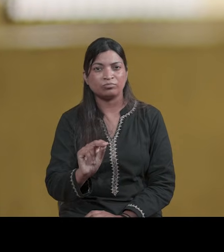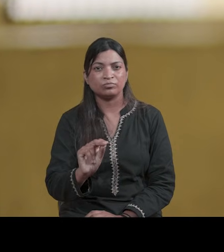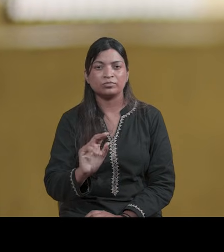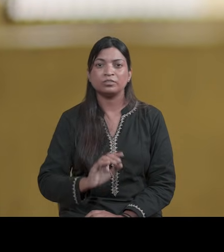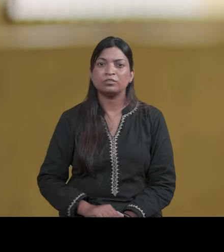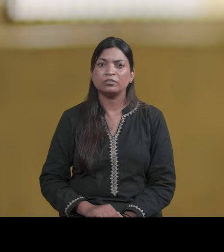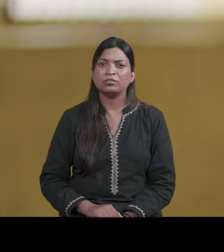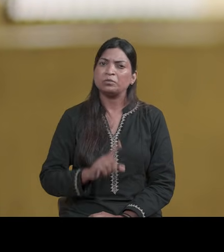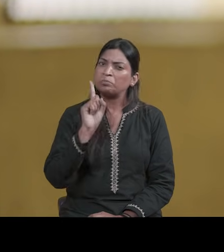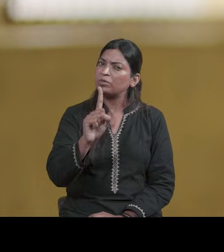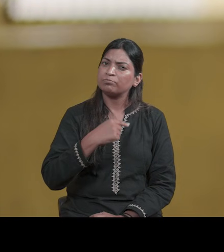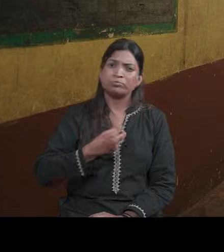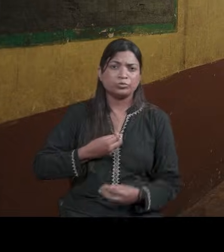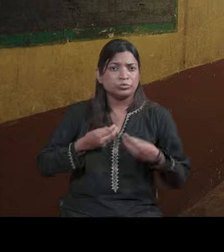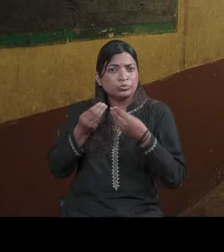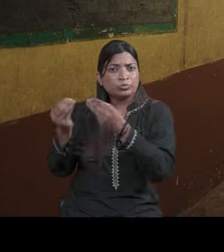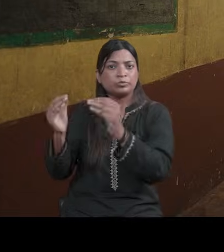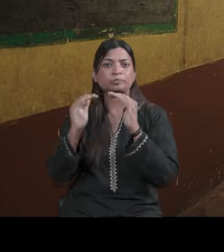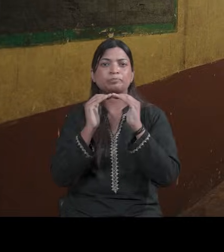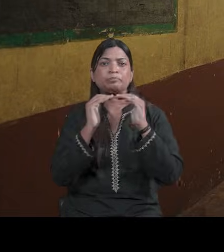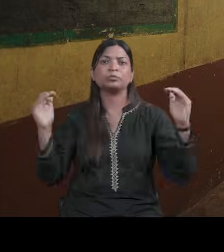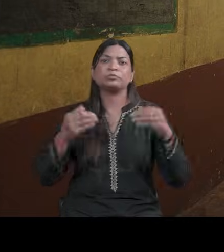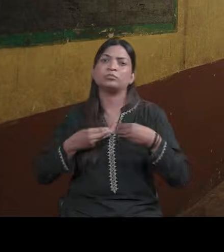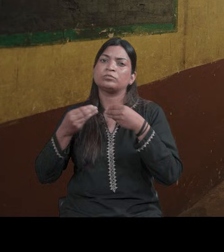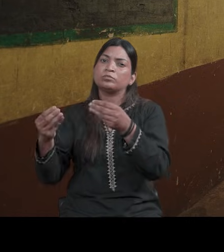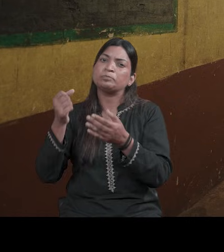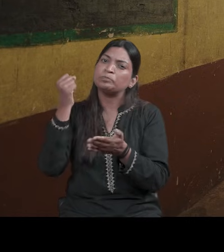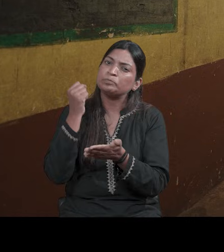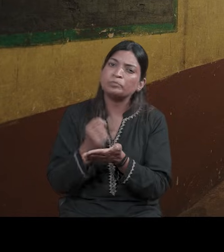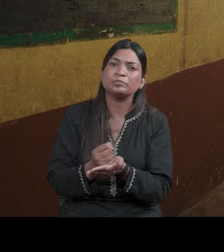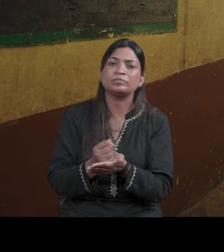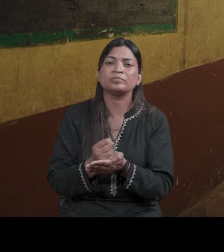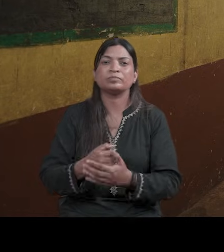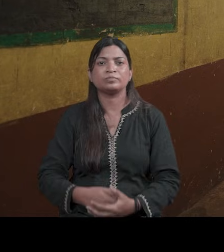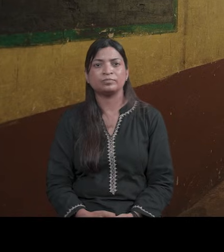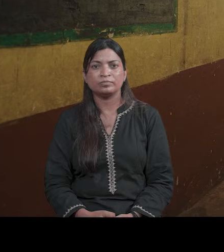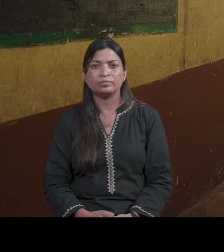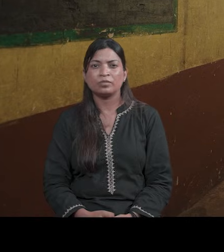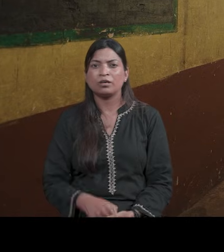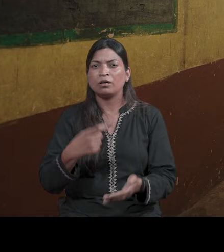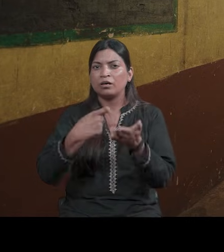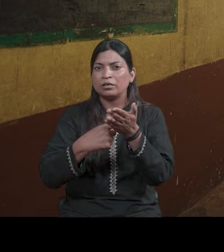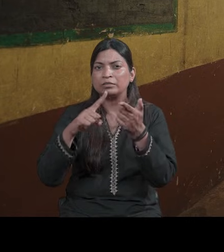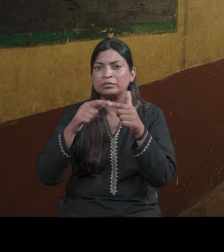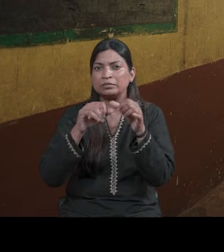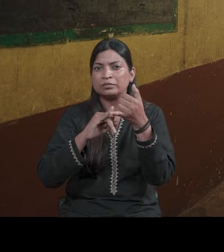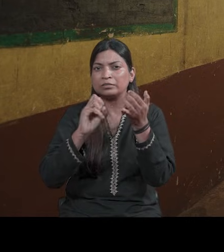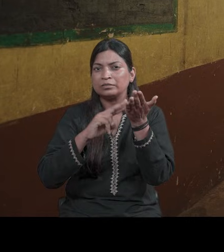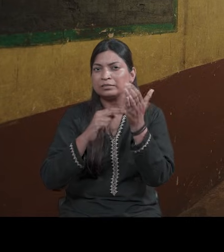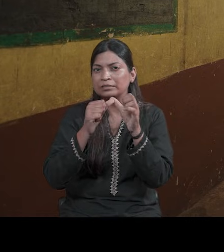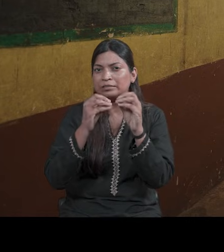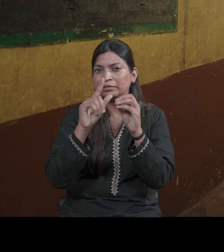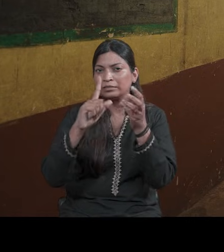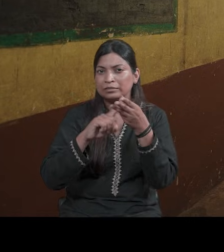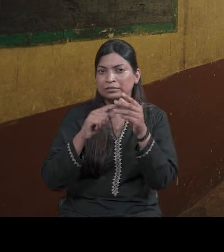दया दिखाएं, हम उनको बराबरी का पूरा मौका दें और रीज़नेबल एकोमोडेशन जैसे जो शब्द है इन